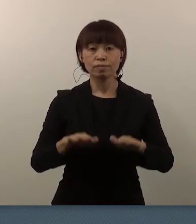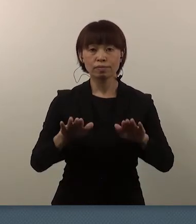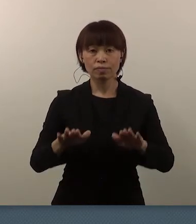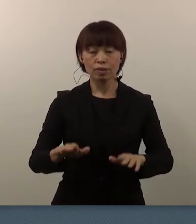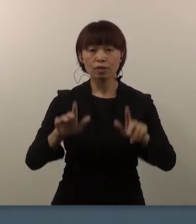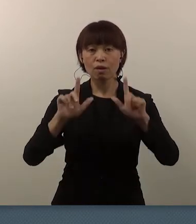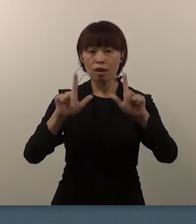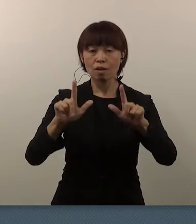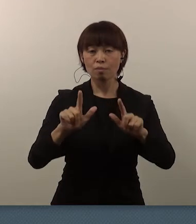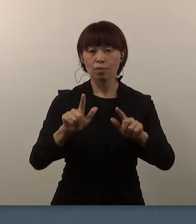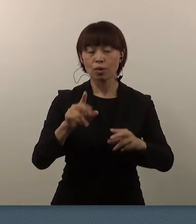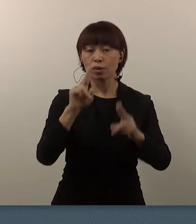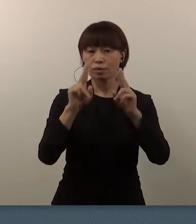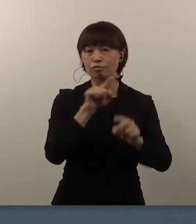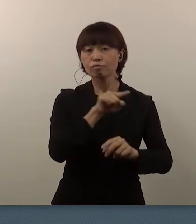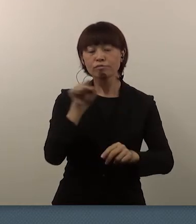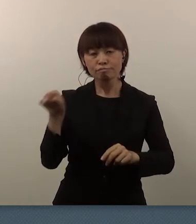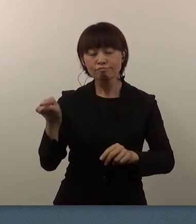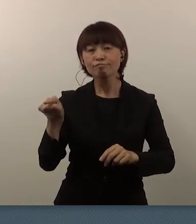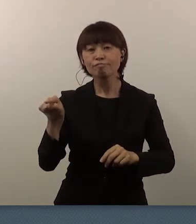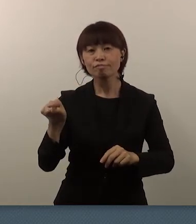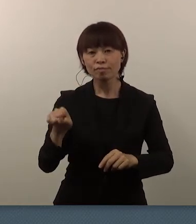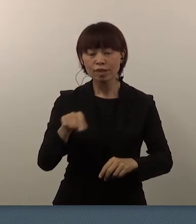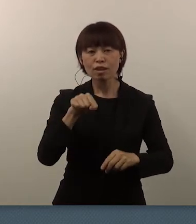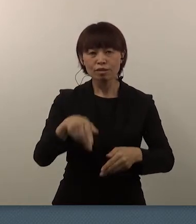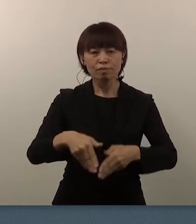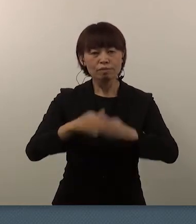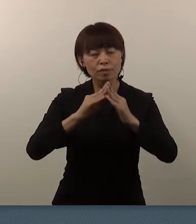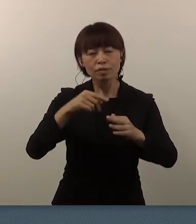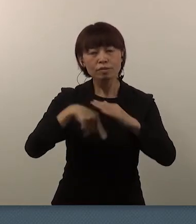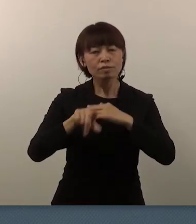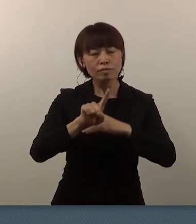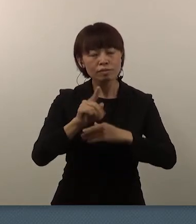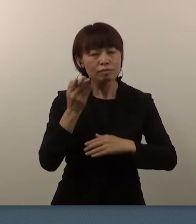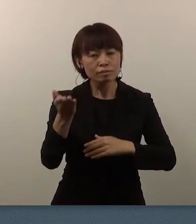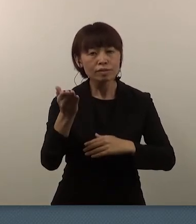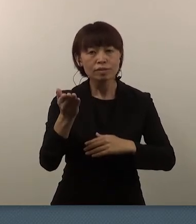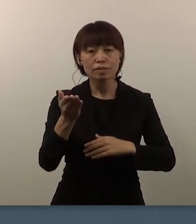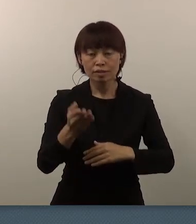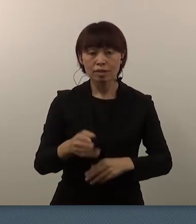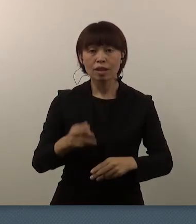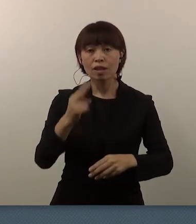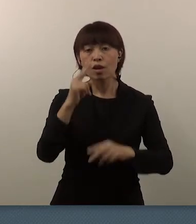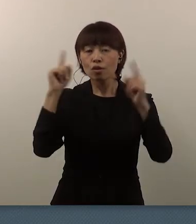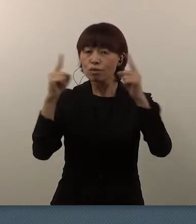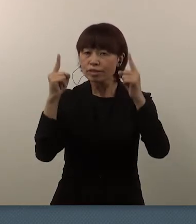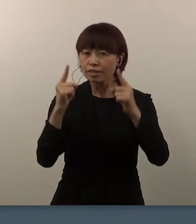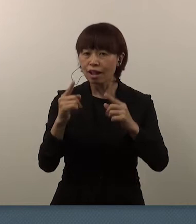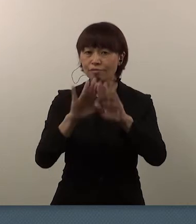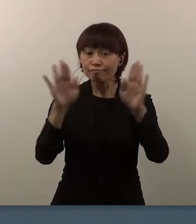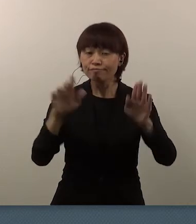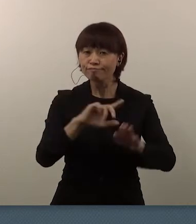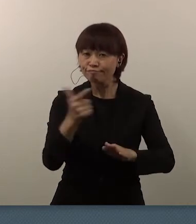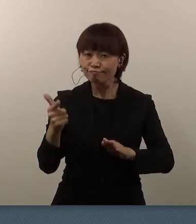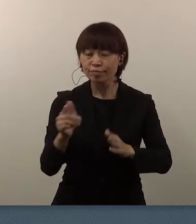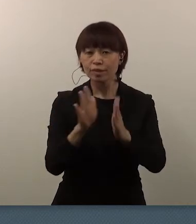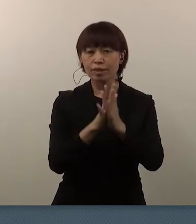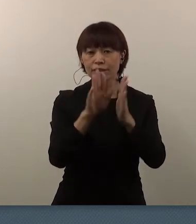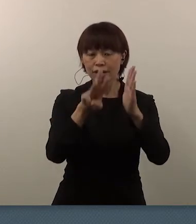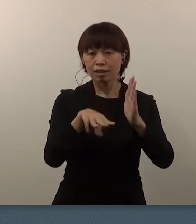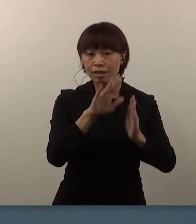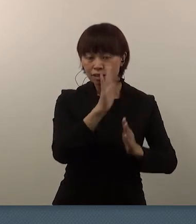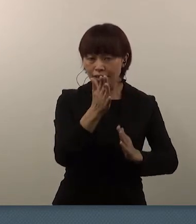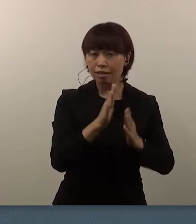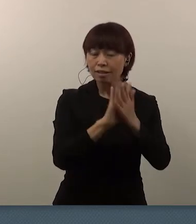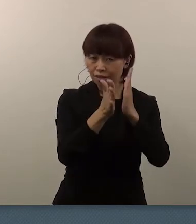した2社が本県に進出を決めた理由は、ベトナムフェスタイン神奈川を開催するなど県がベトナムに対して非常に友好